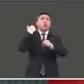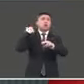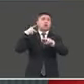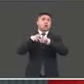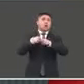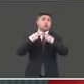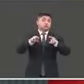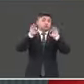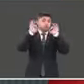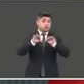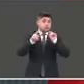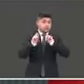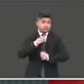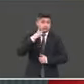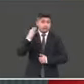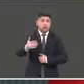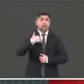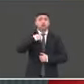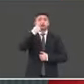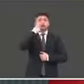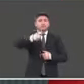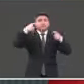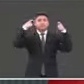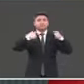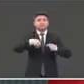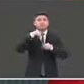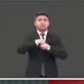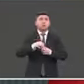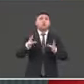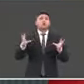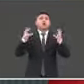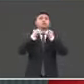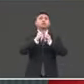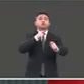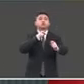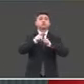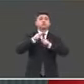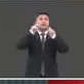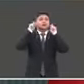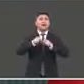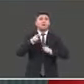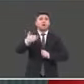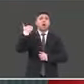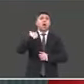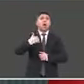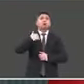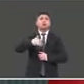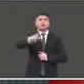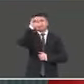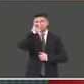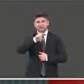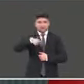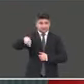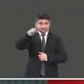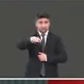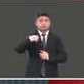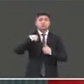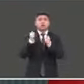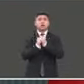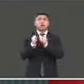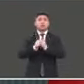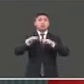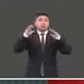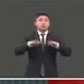yaptık külliye mizle toplu sözleşmeleri yapılan kamu işçileri mizle bir araya